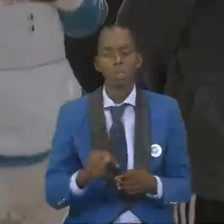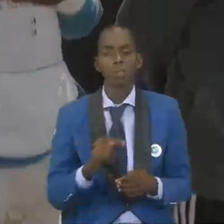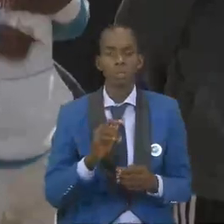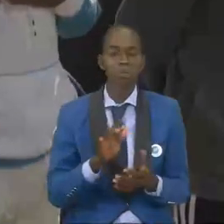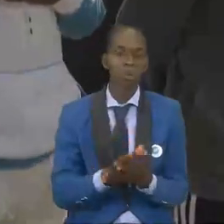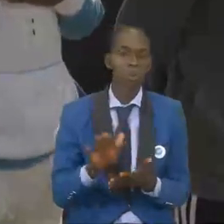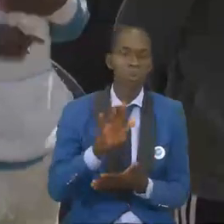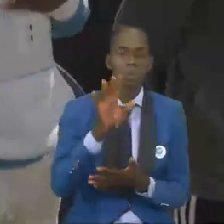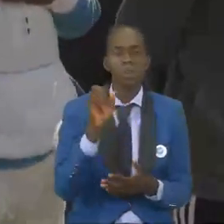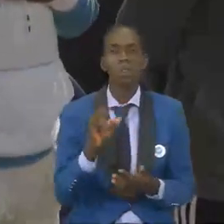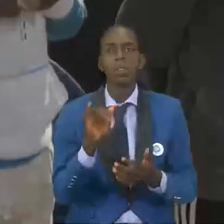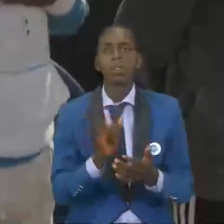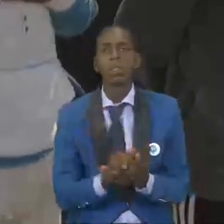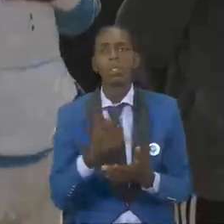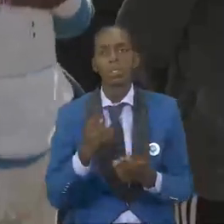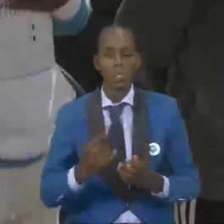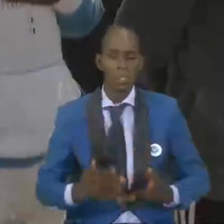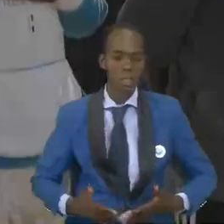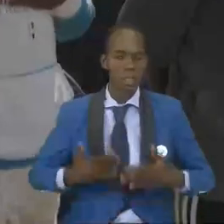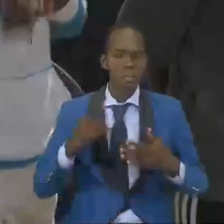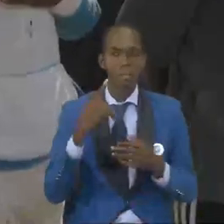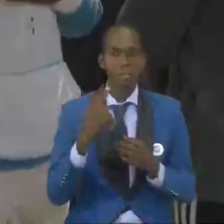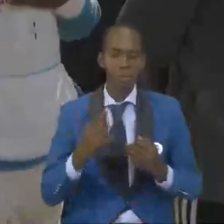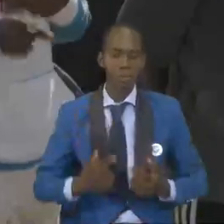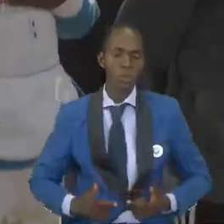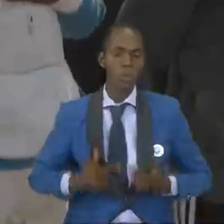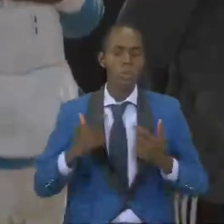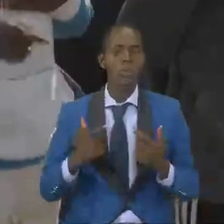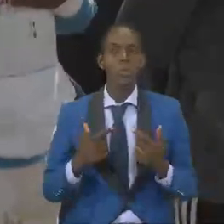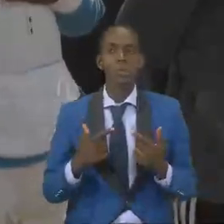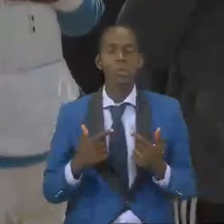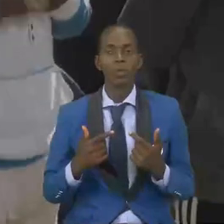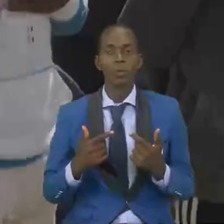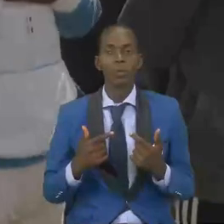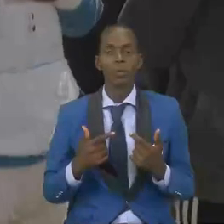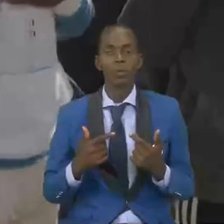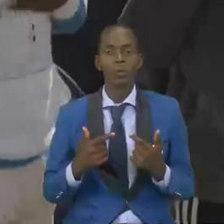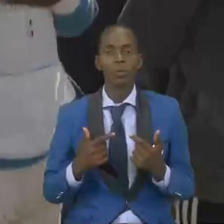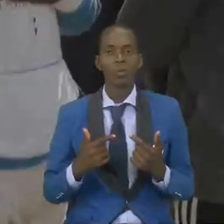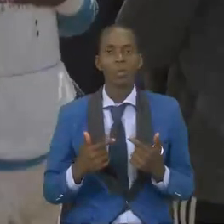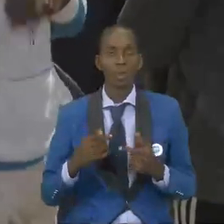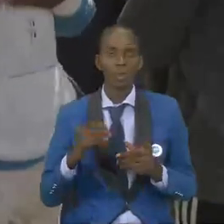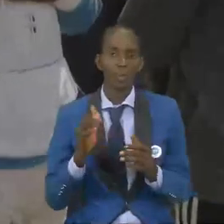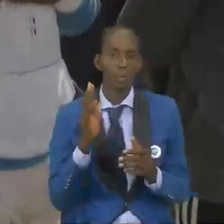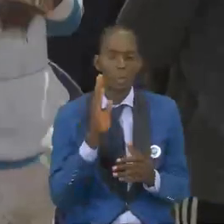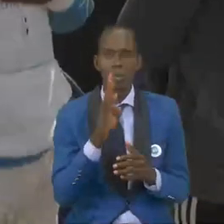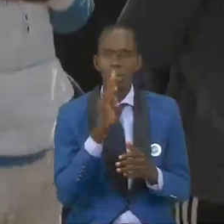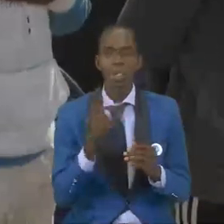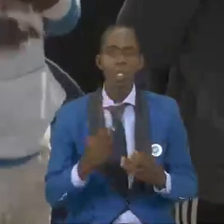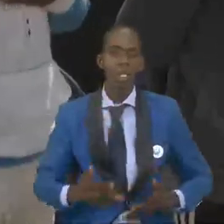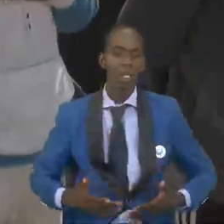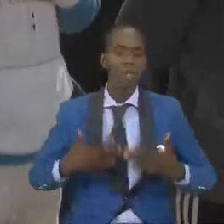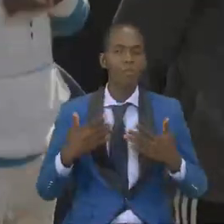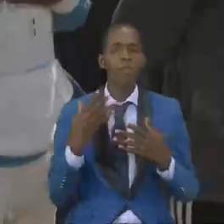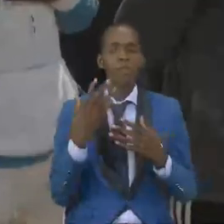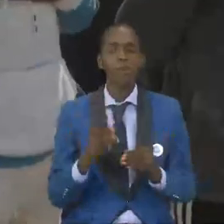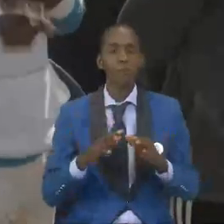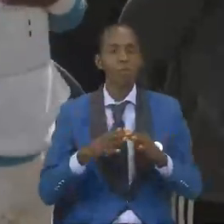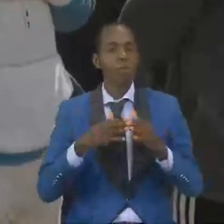à l'école, au collège, la vie que tu mènes,